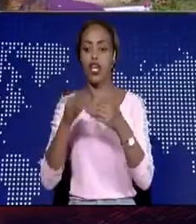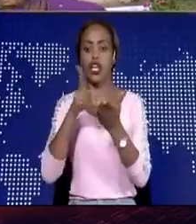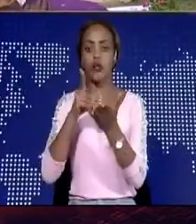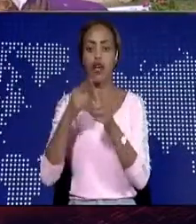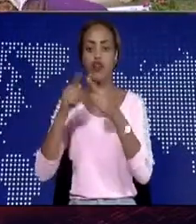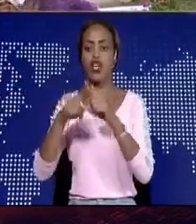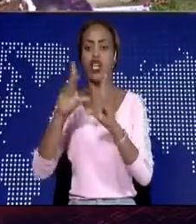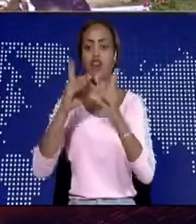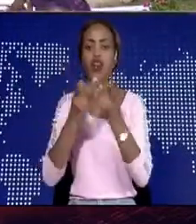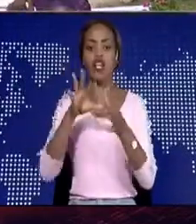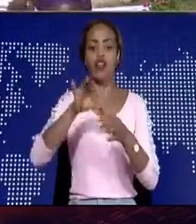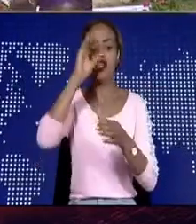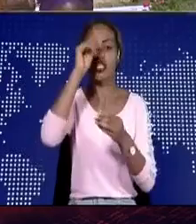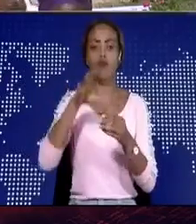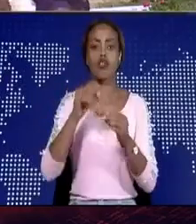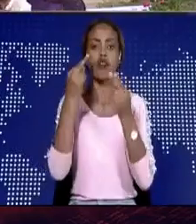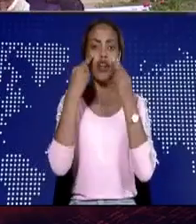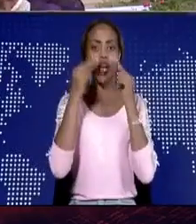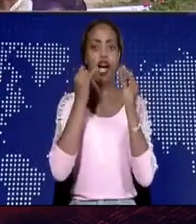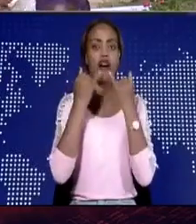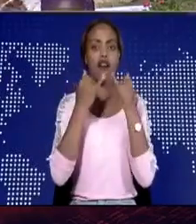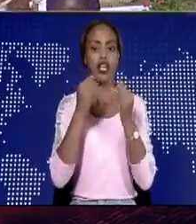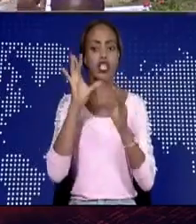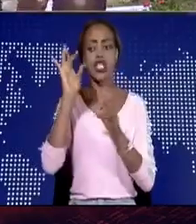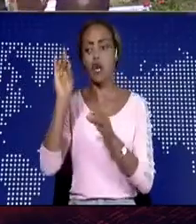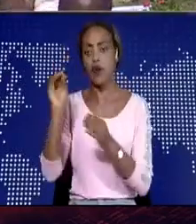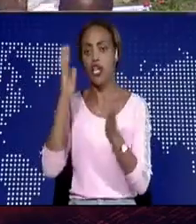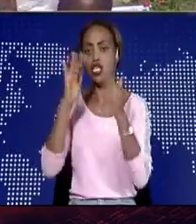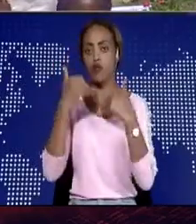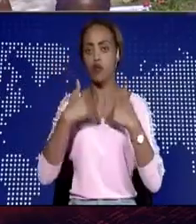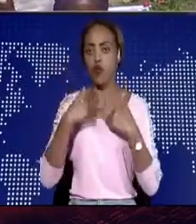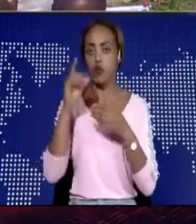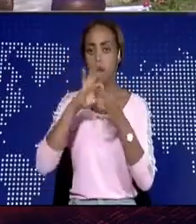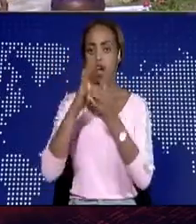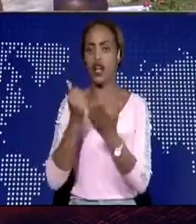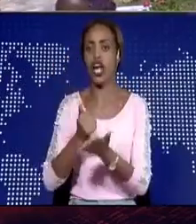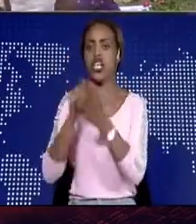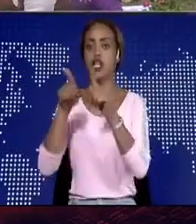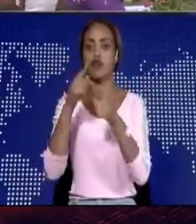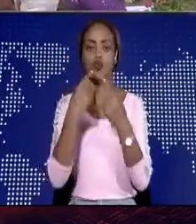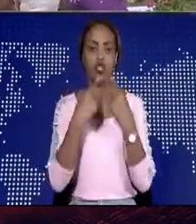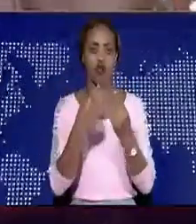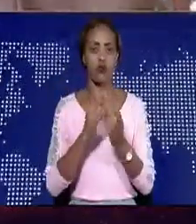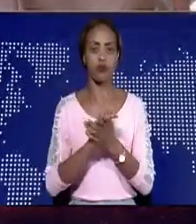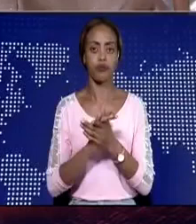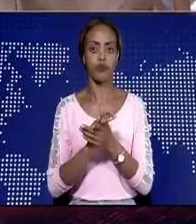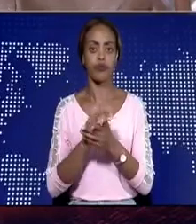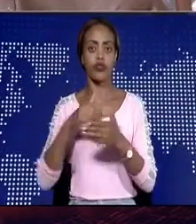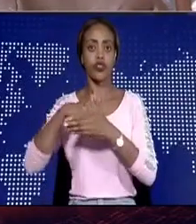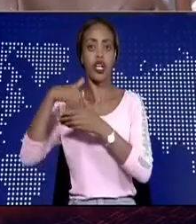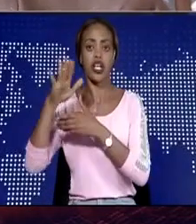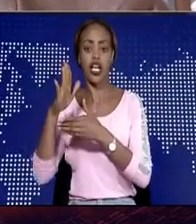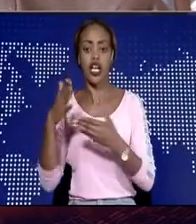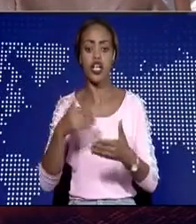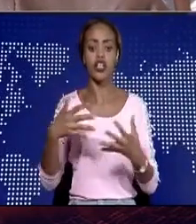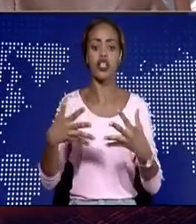ከብስተፈላሉ ይክፋል ህብረተሰብ ዝረከብና የሐብሬታ ንሰማንያ ጽጉማት እታ ማህበር ሐገዝ ከምዝገበረት ይዘረቡ አይደግ